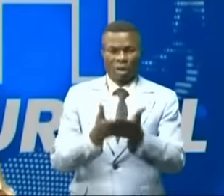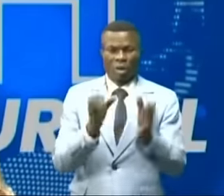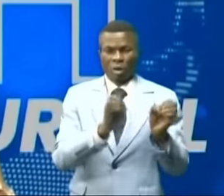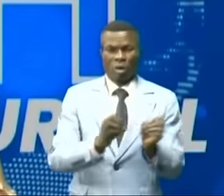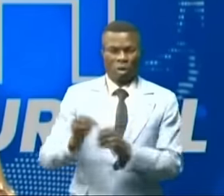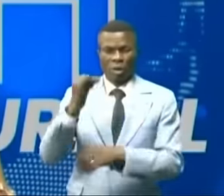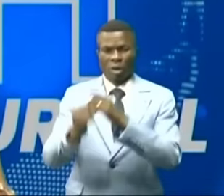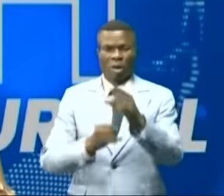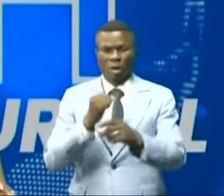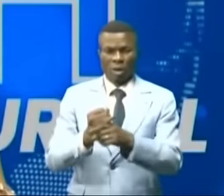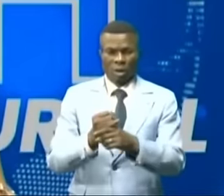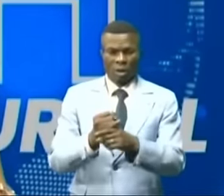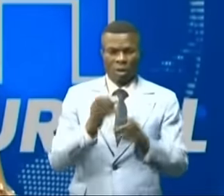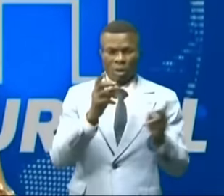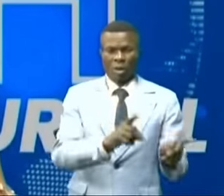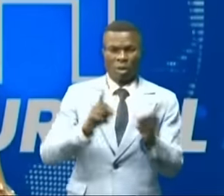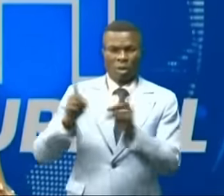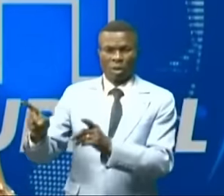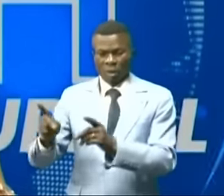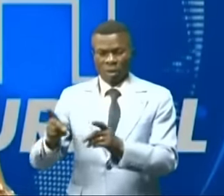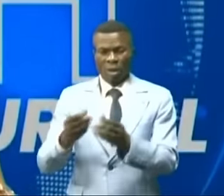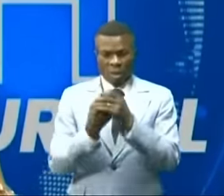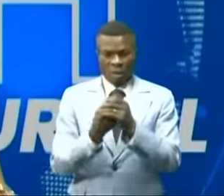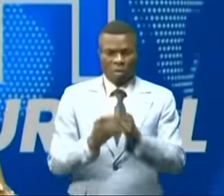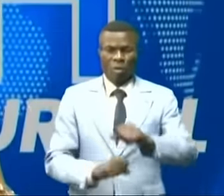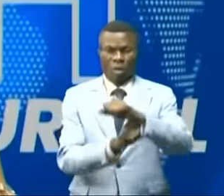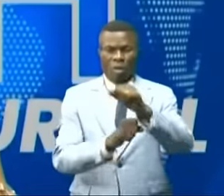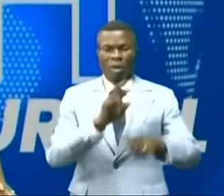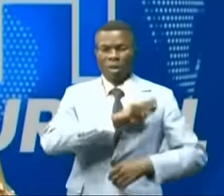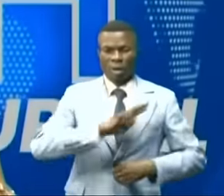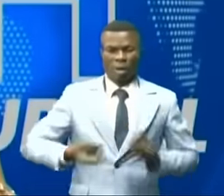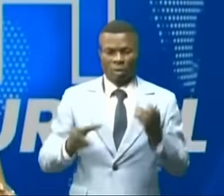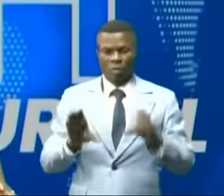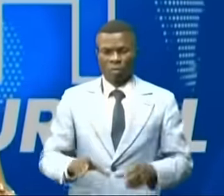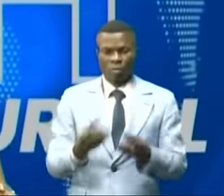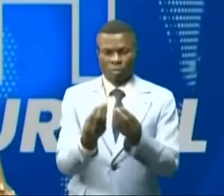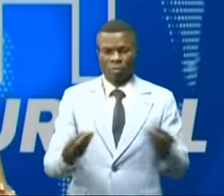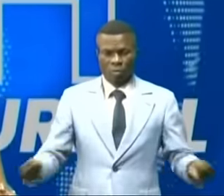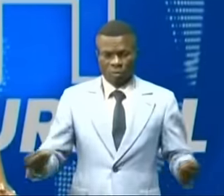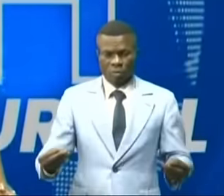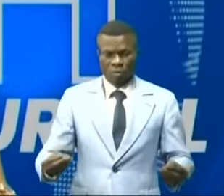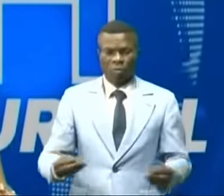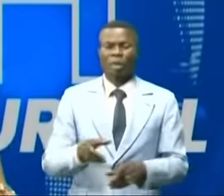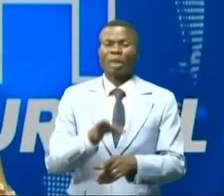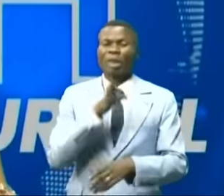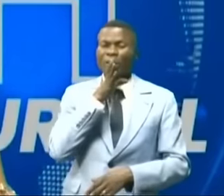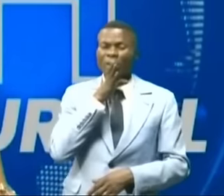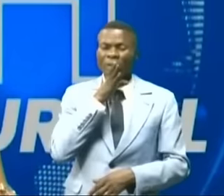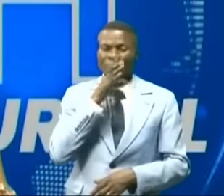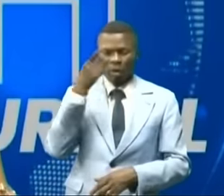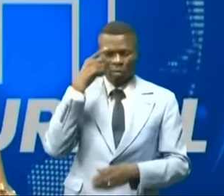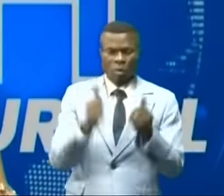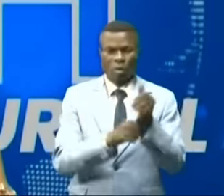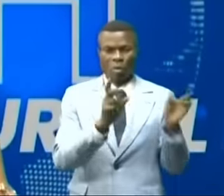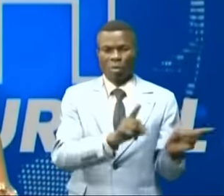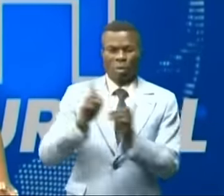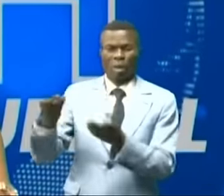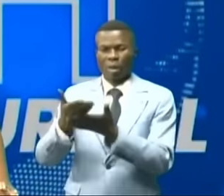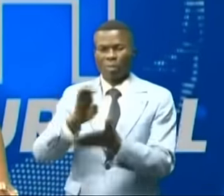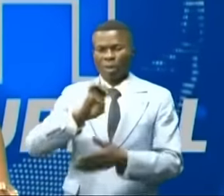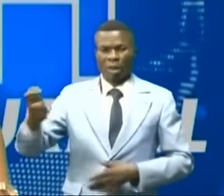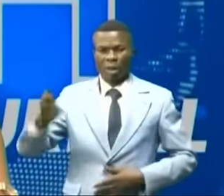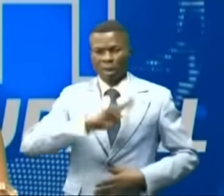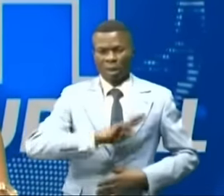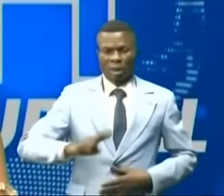L'Organisation internationale de migration est prête à accompagner la RDC dans la solution à long terme en faveur des déplacés dans l'Est.